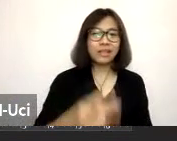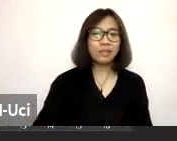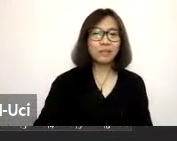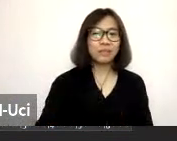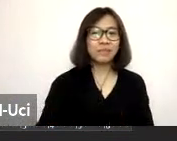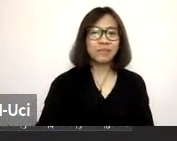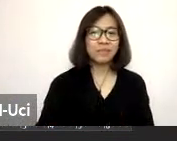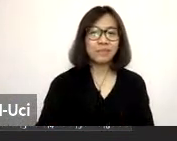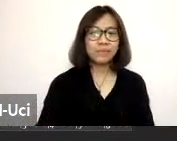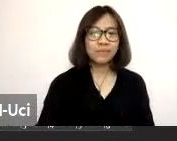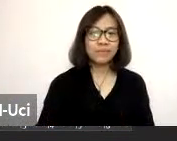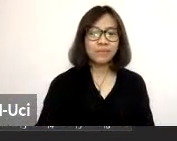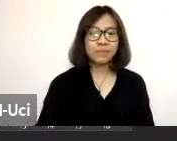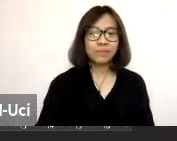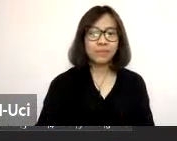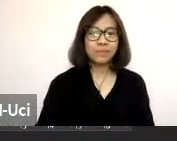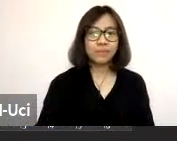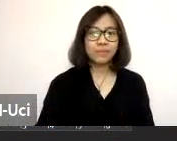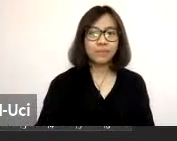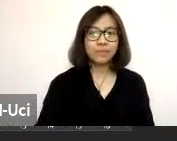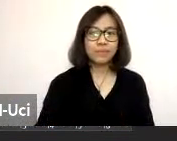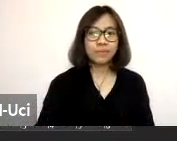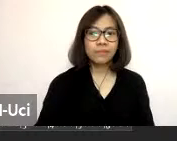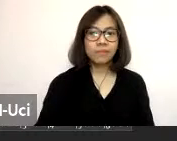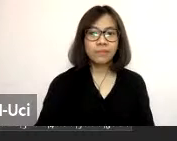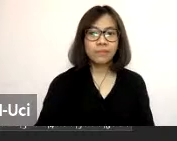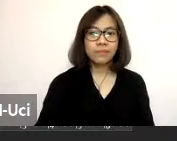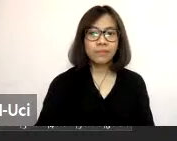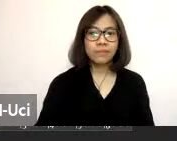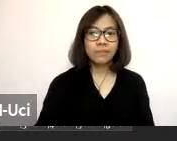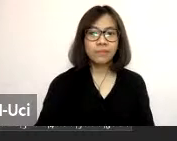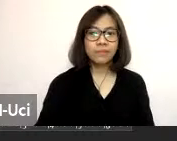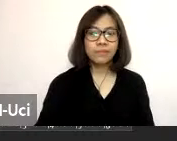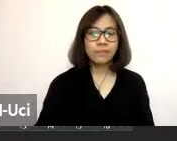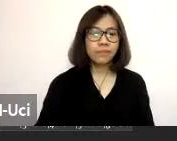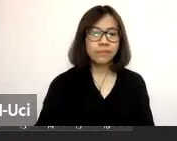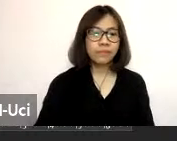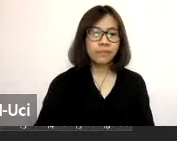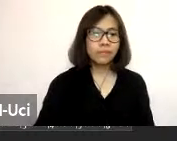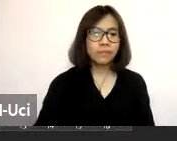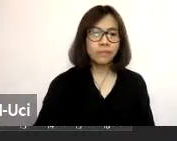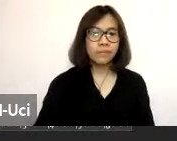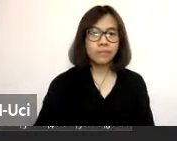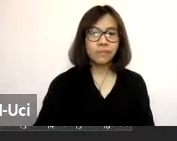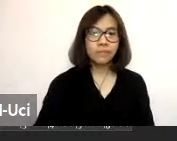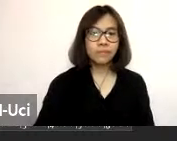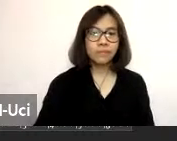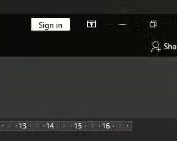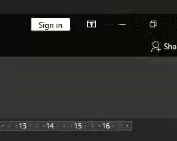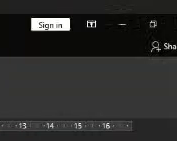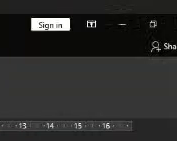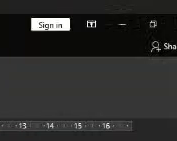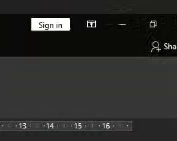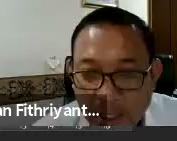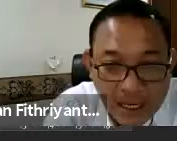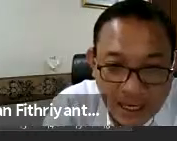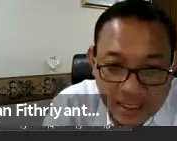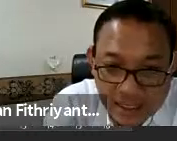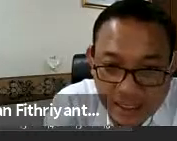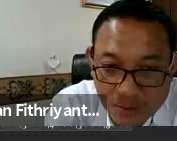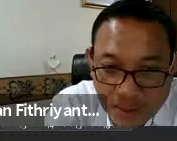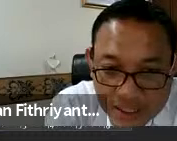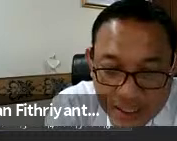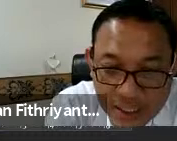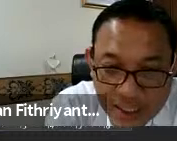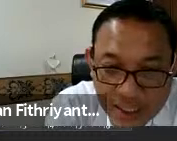ke dinas provinsi kah atau ke bpsk yang hanya ah hanya sejumlah beberapa itu sekarang